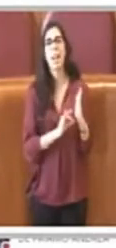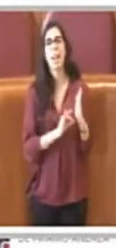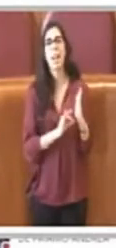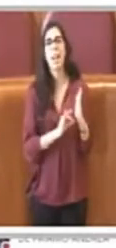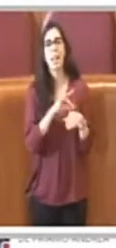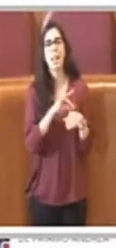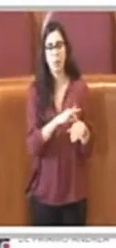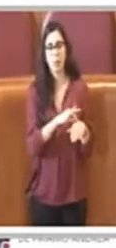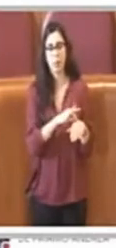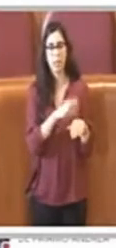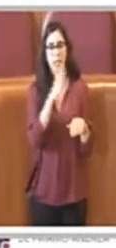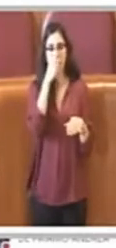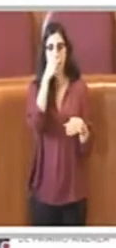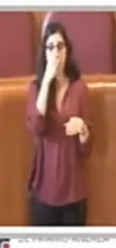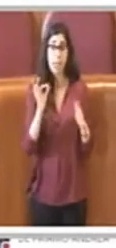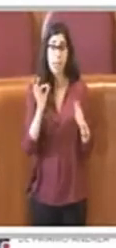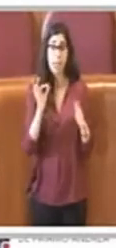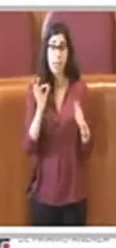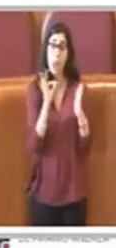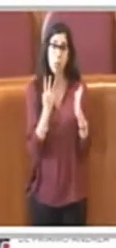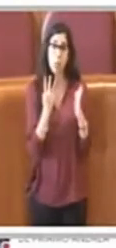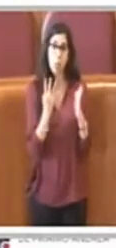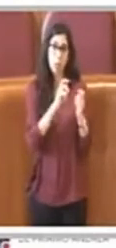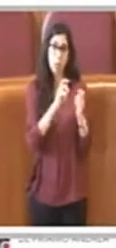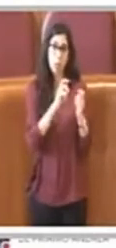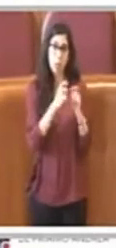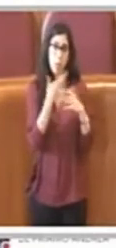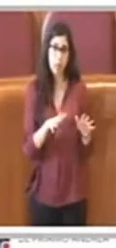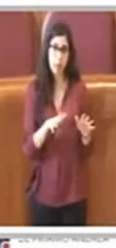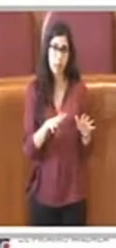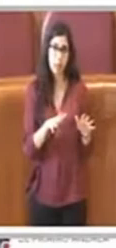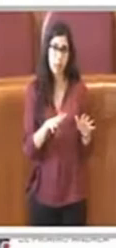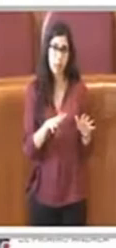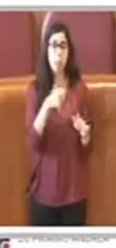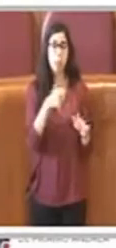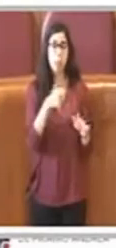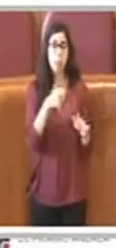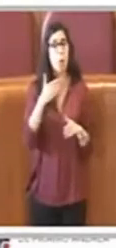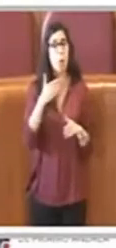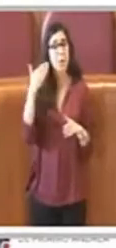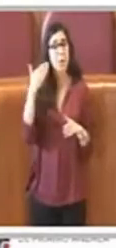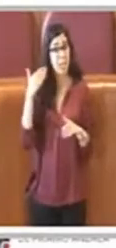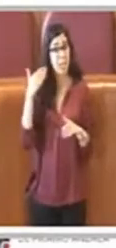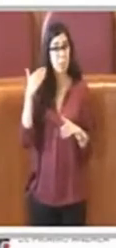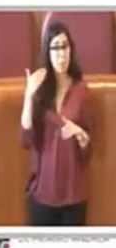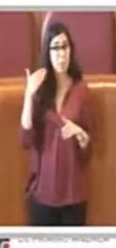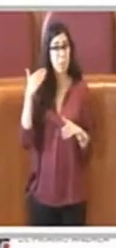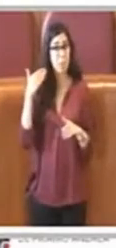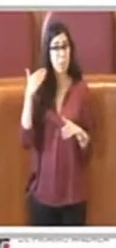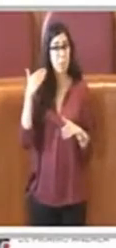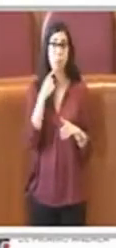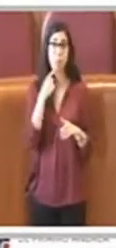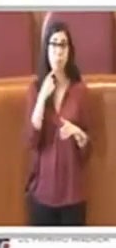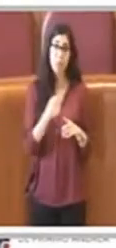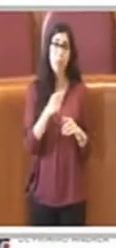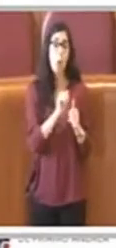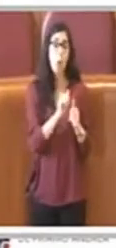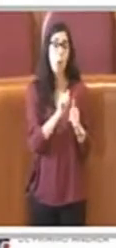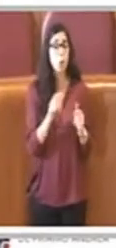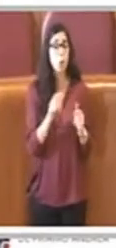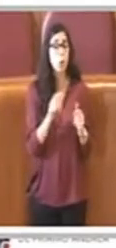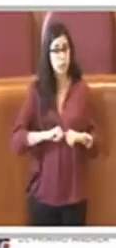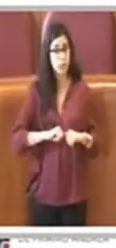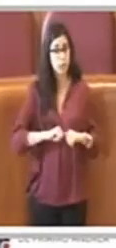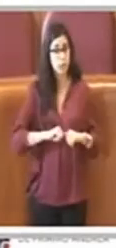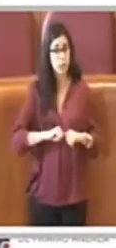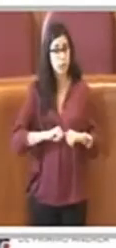In particolare il punto 4 è stato modificato perché, mentre prima si prevedeva che che i singoli cittadini dovessero essere